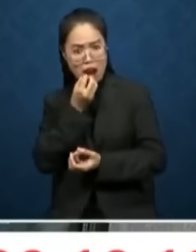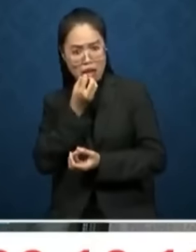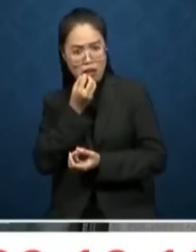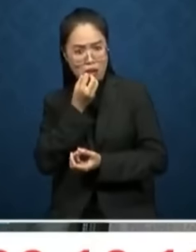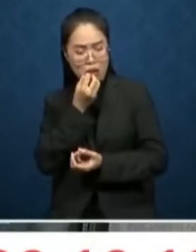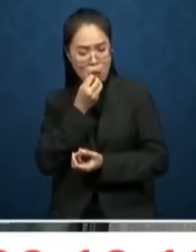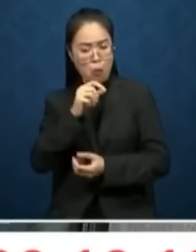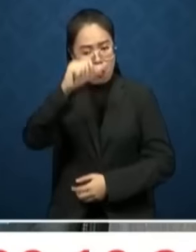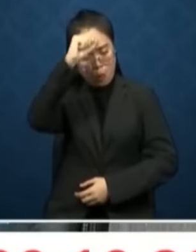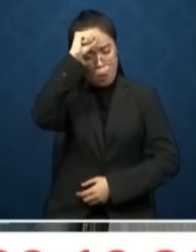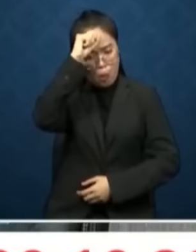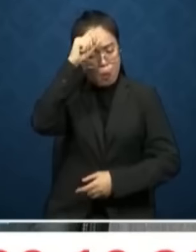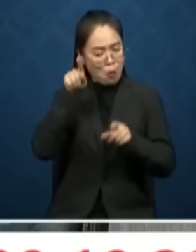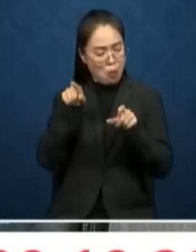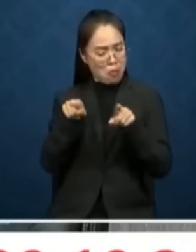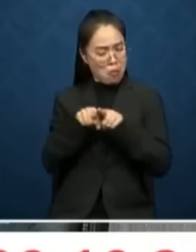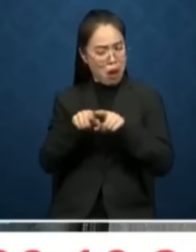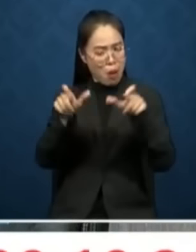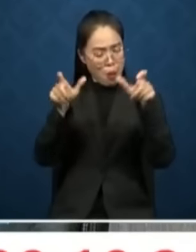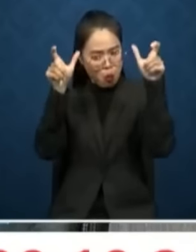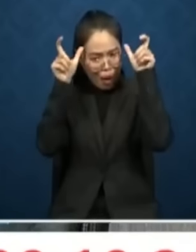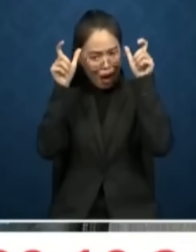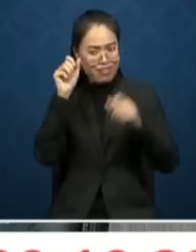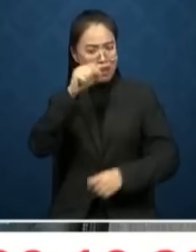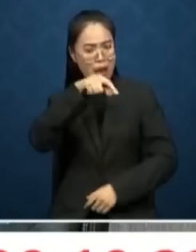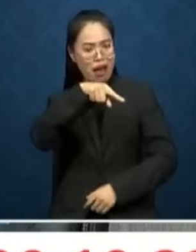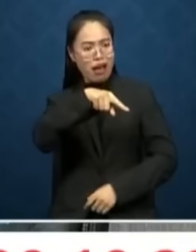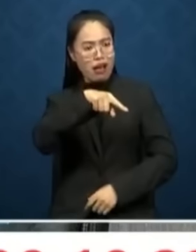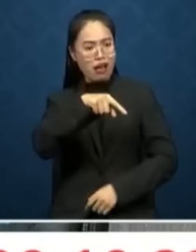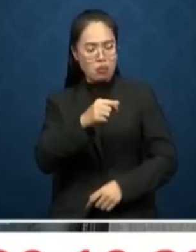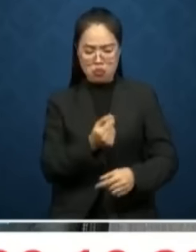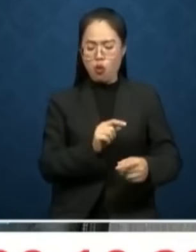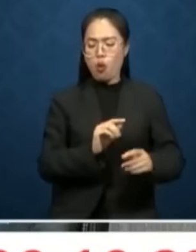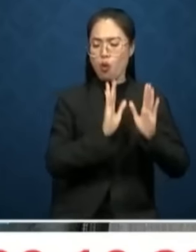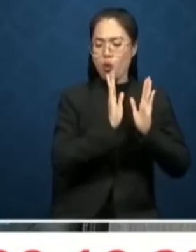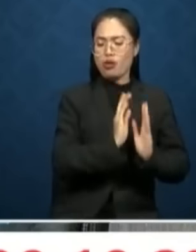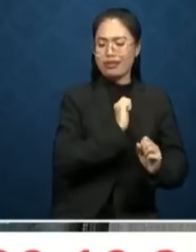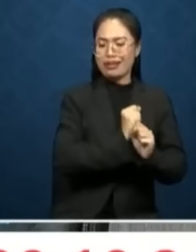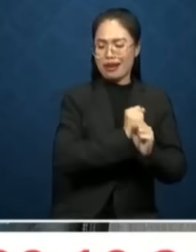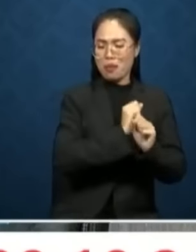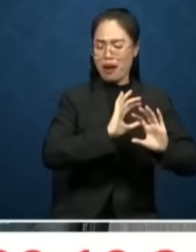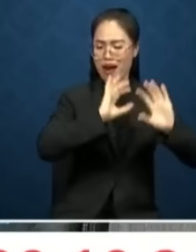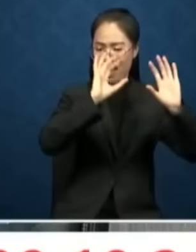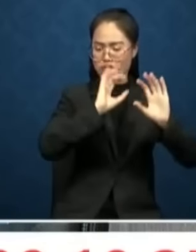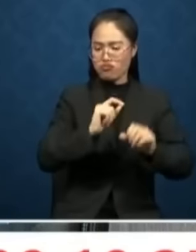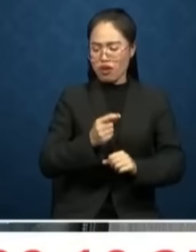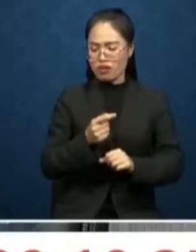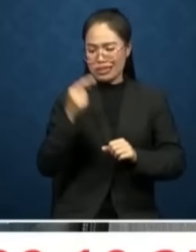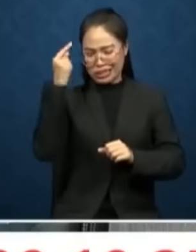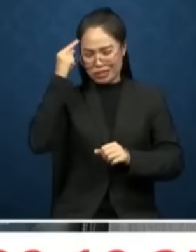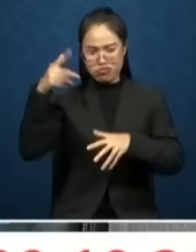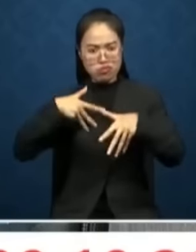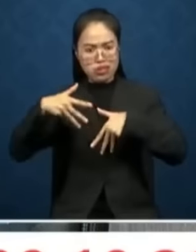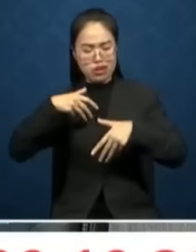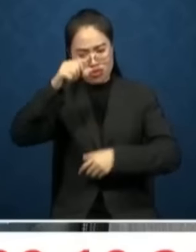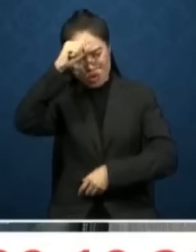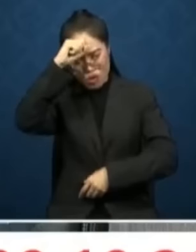ค้างหน้าบ้านผมไม่ได้กินข้าวเหมือนพวกท่านที่เป็นเจ้าหน้าที่ของรัฐในกรณีนี้หรืออย่างไรครับจึงหลอกตัว